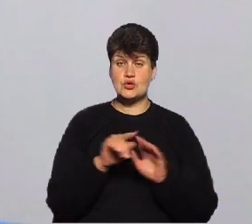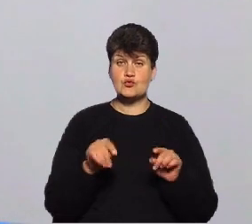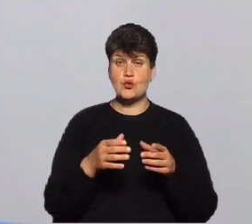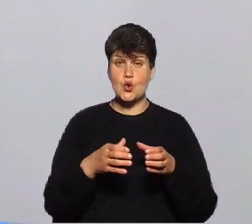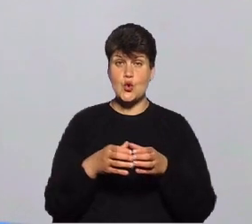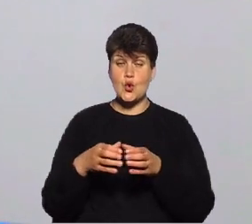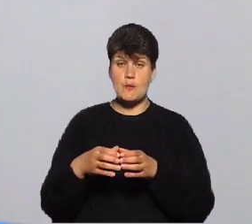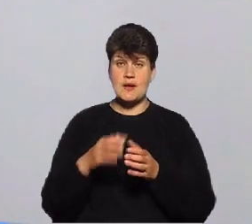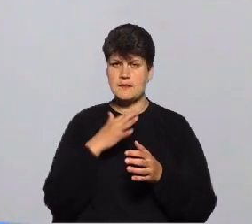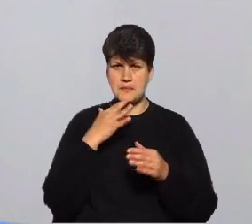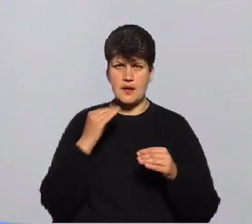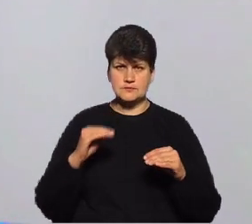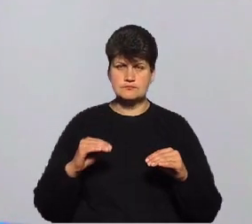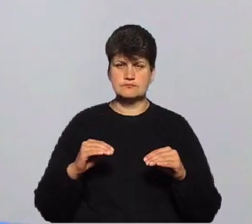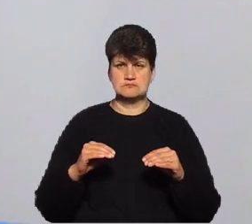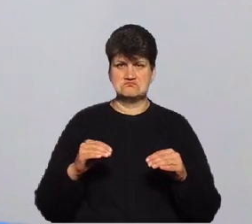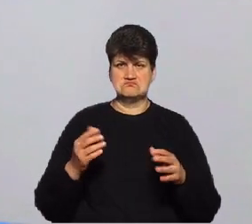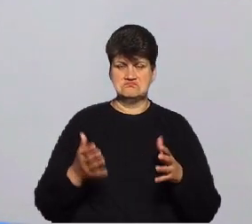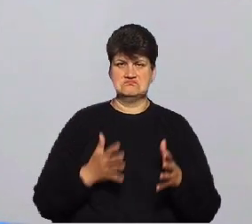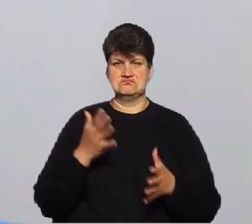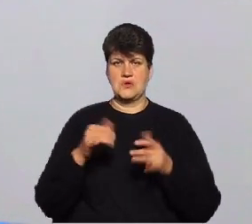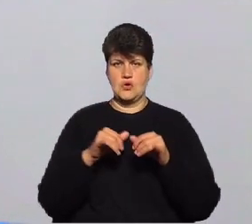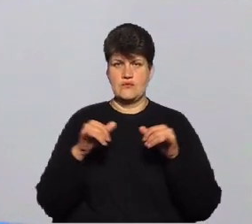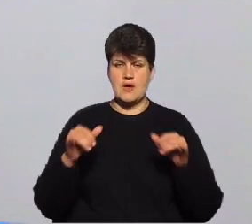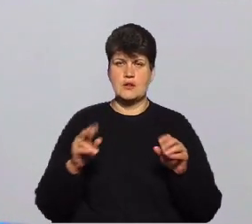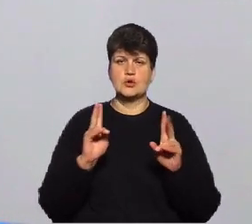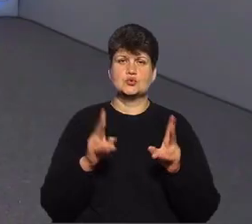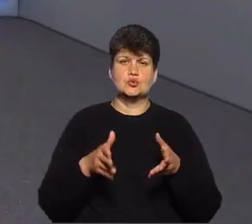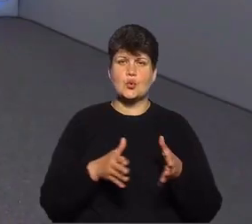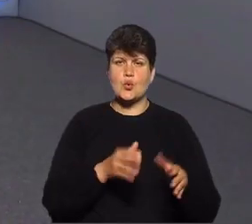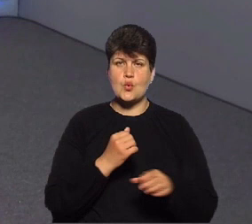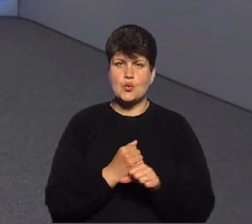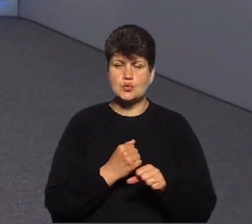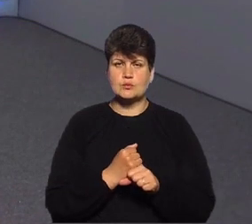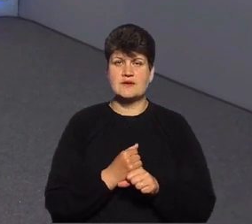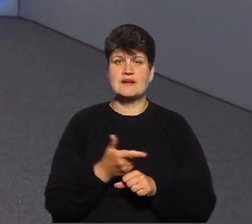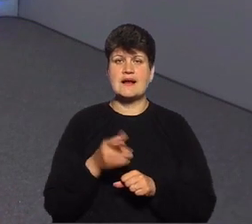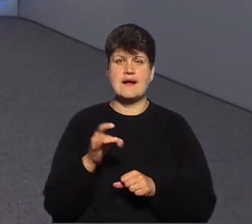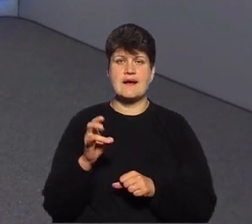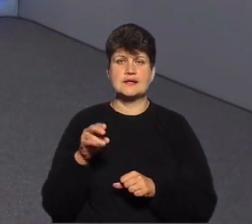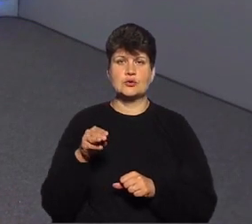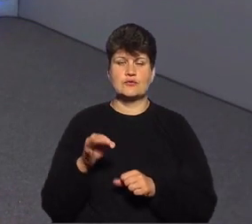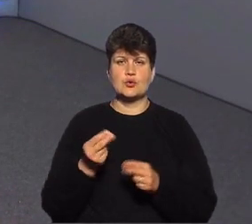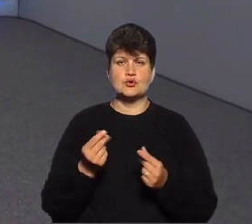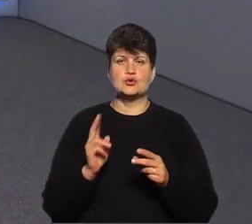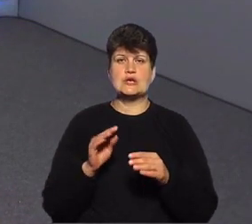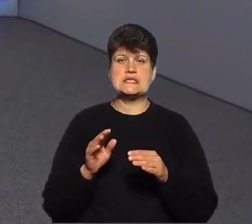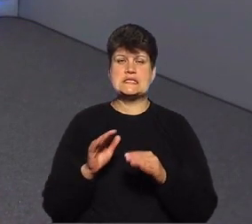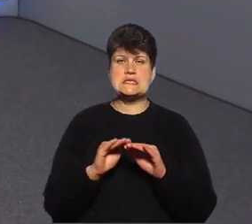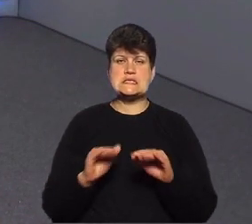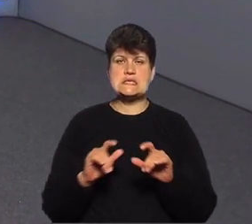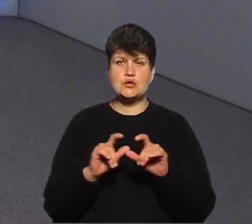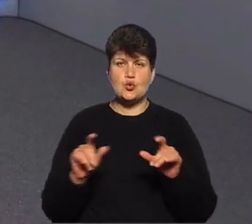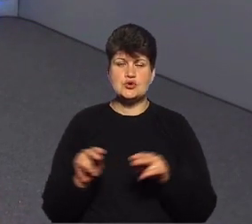піднялося насправді. Люди робили там дорогу, можливо, за кошти, так, за ці гранти. Хтось садочки там ремонтував,